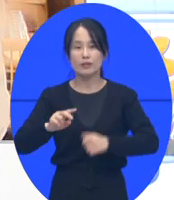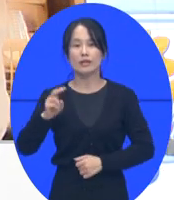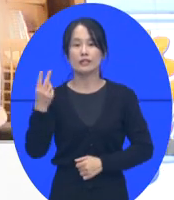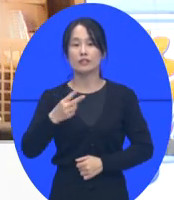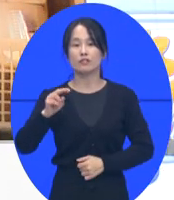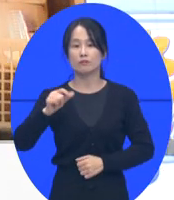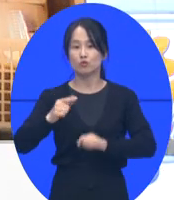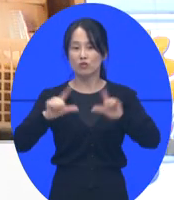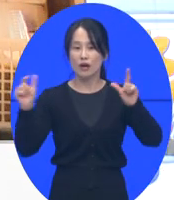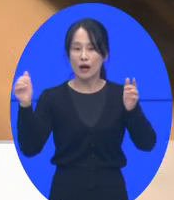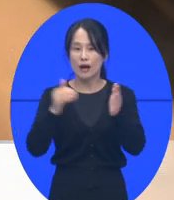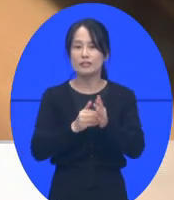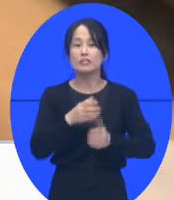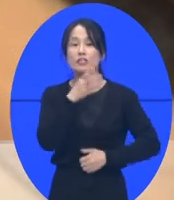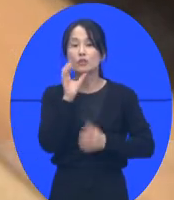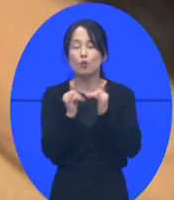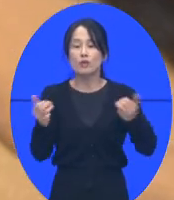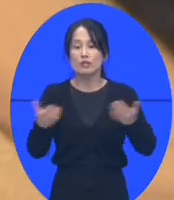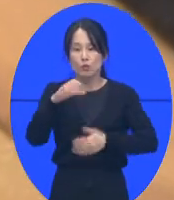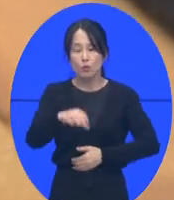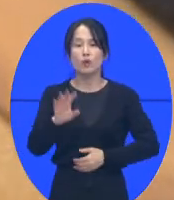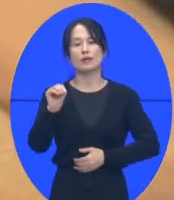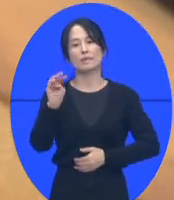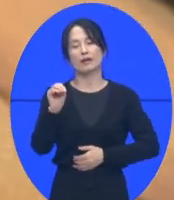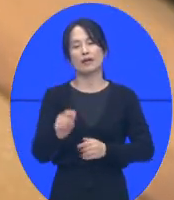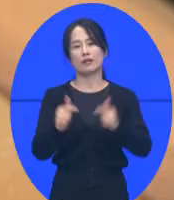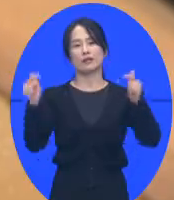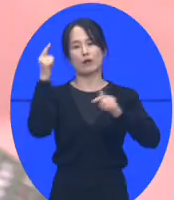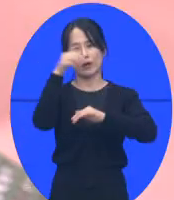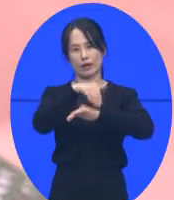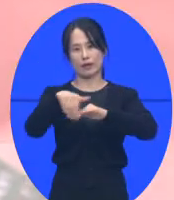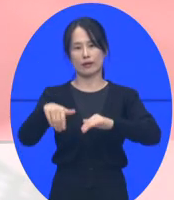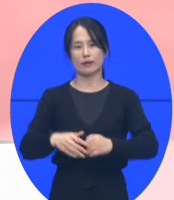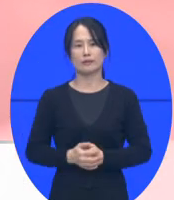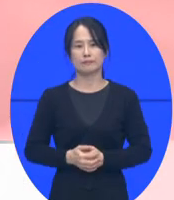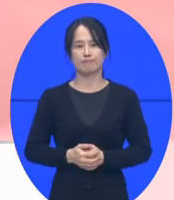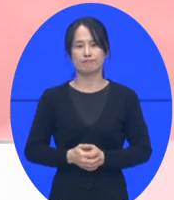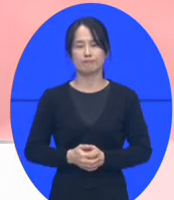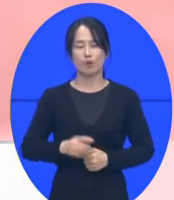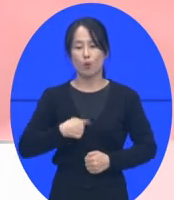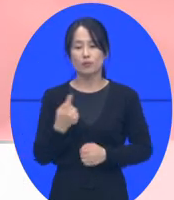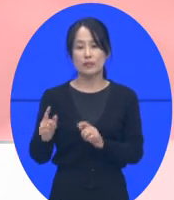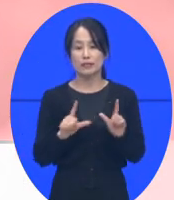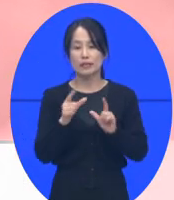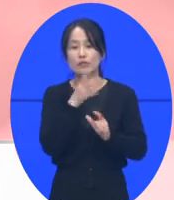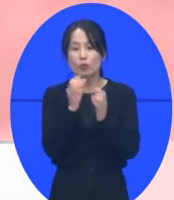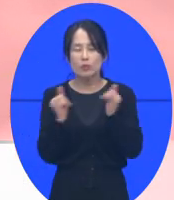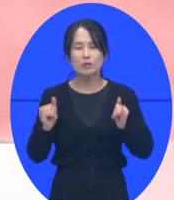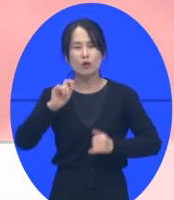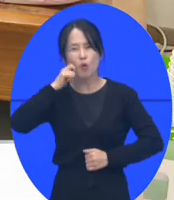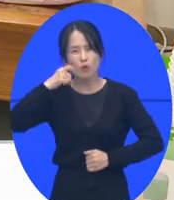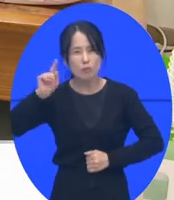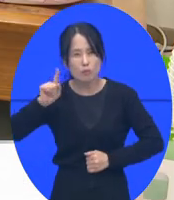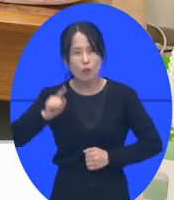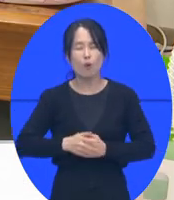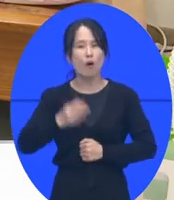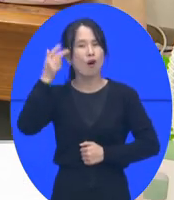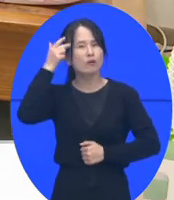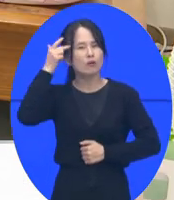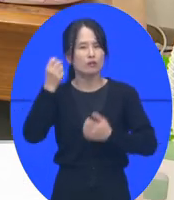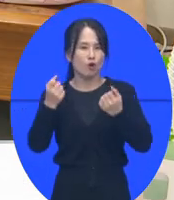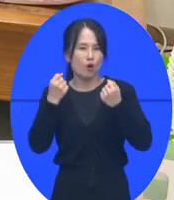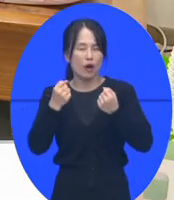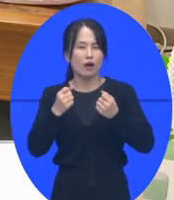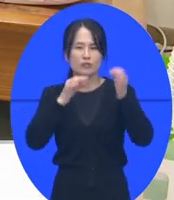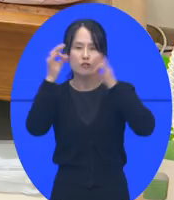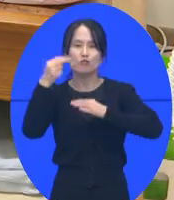26년까지 총 4만 개가 넘는 노인 일자리를 만들어낼 계획입니다. 홀몸 어르신들의 가장 큰 어려움인 정신건강과